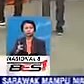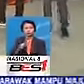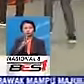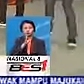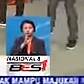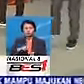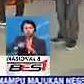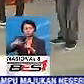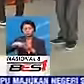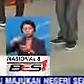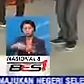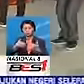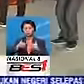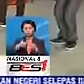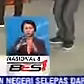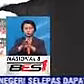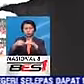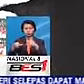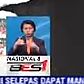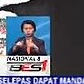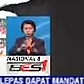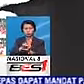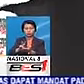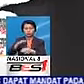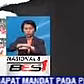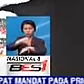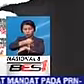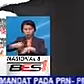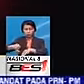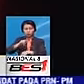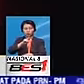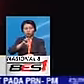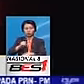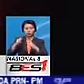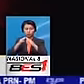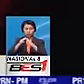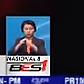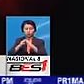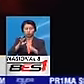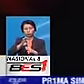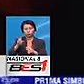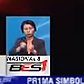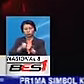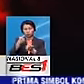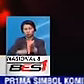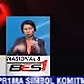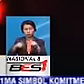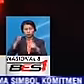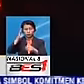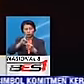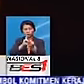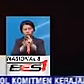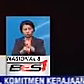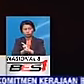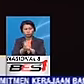bahasa diadakan antaranya permainan video atas talian Zombie House food truck dan cosplay yang bakal mengubah